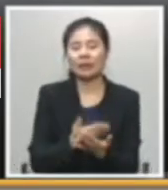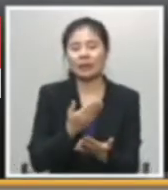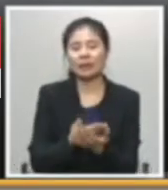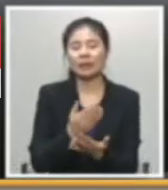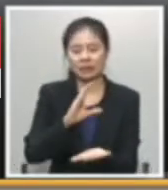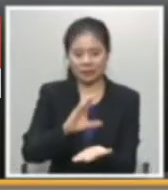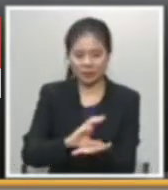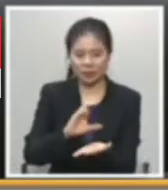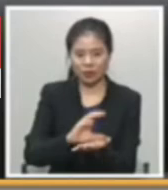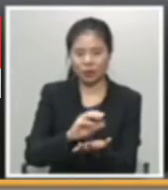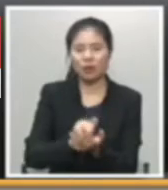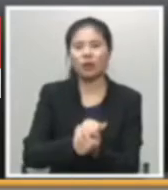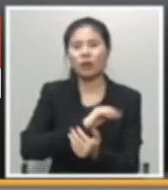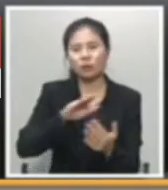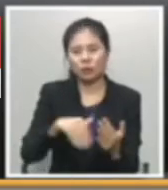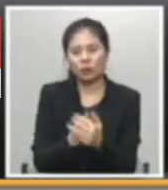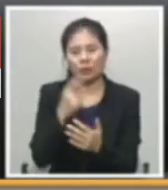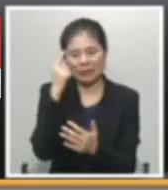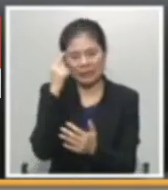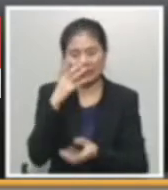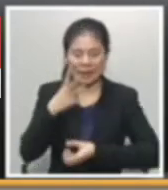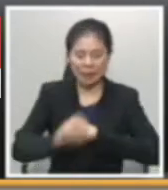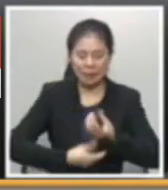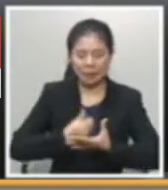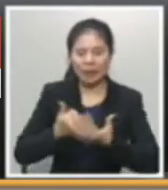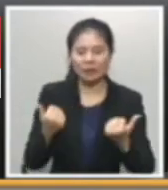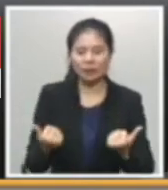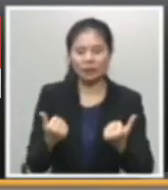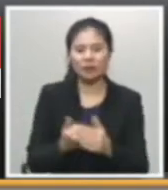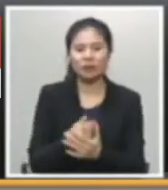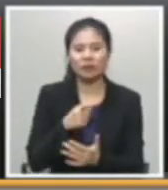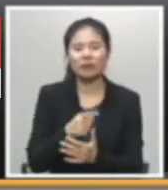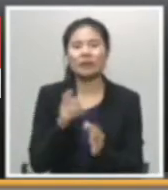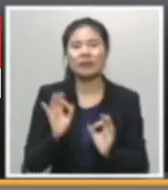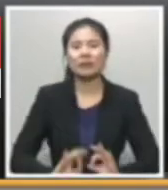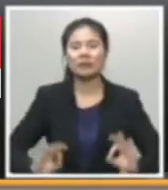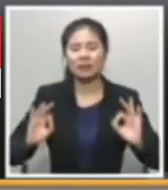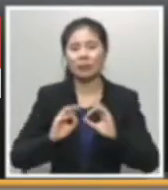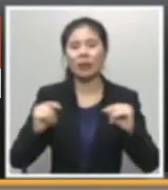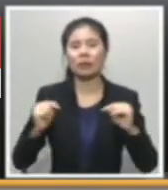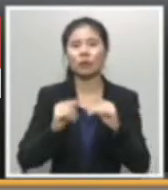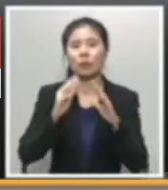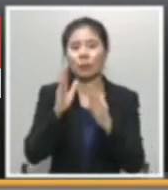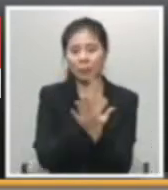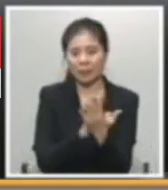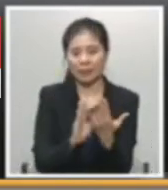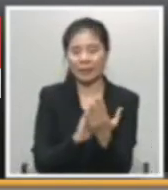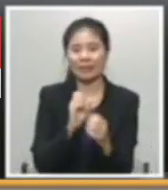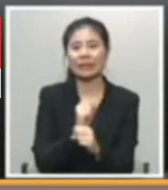หรือว่าพวกเรากำลังจะอภิปรายต่อไปนี้เนี่ยมีความสำคัญต่อประเทศอย่างไร